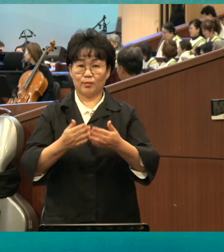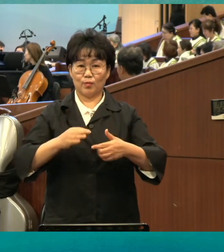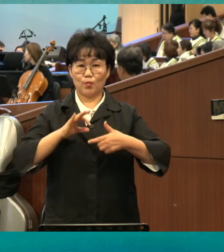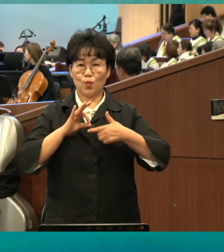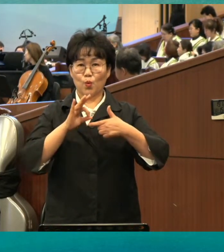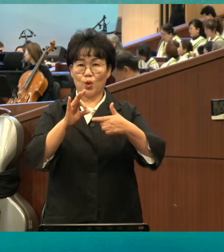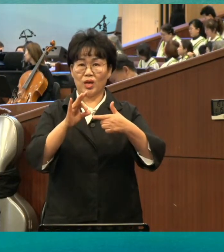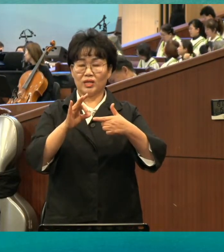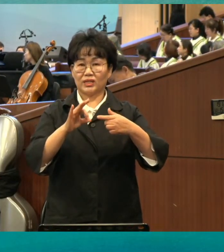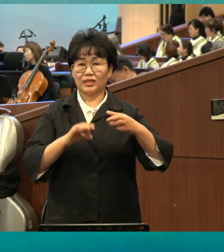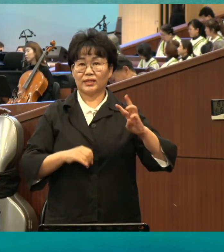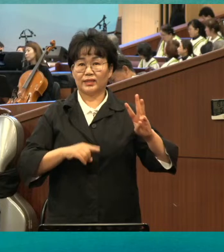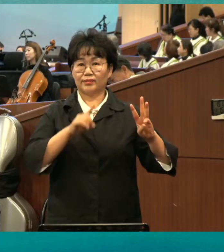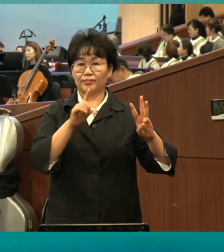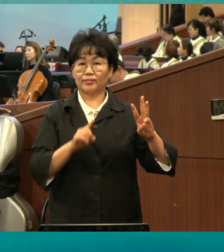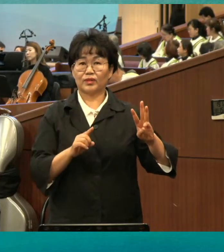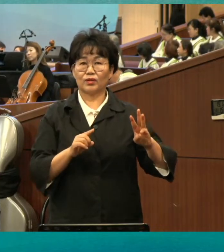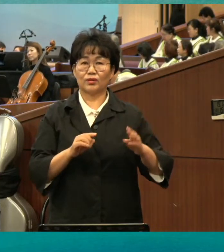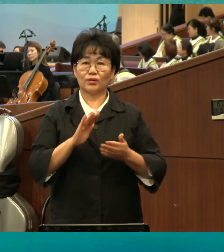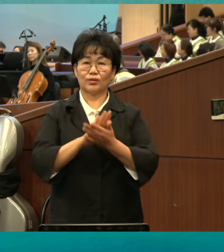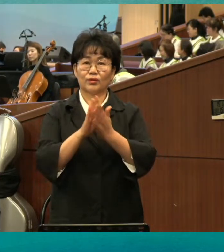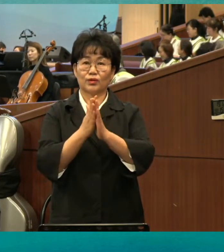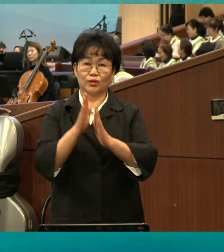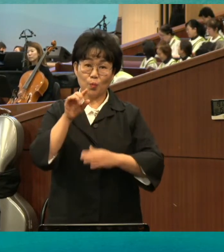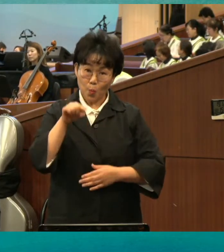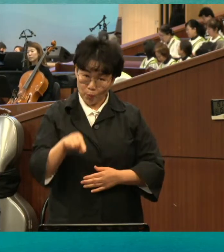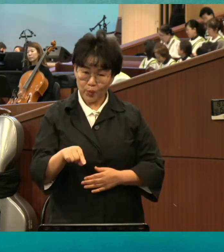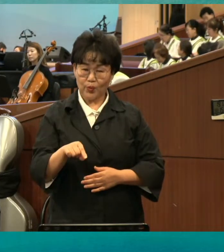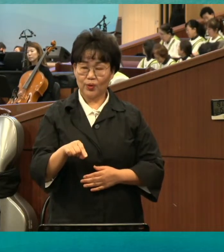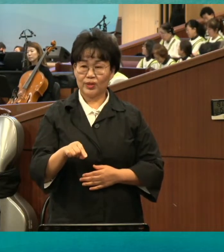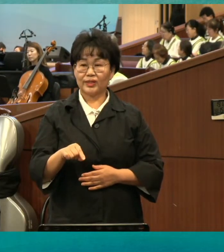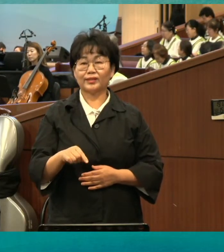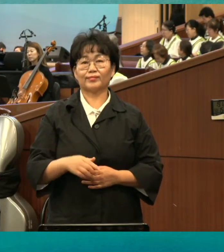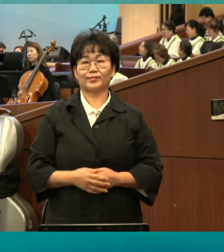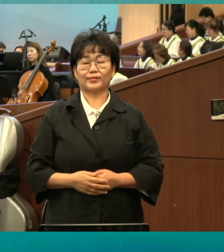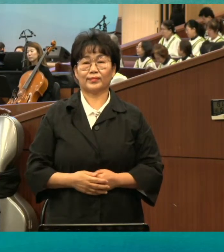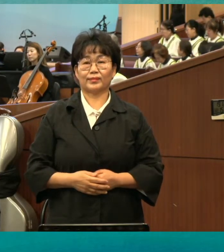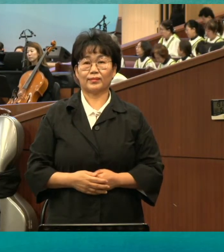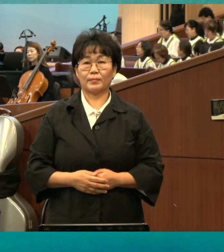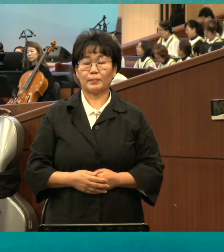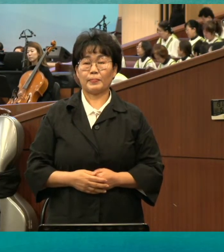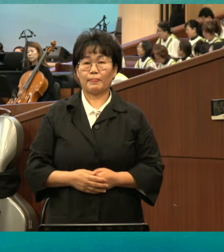우리 유치부입니다. 오케이.